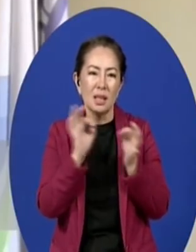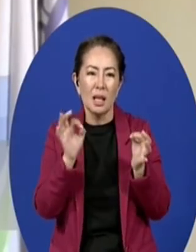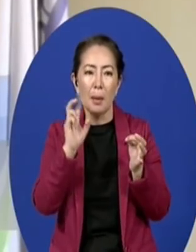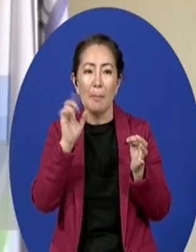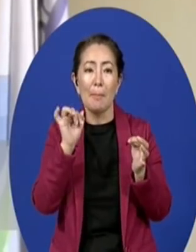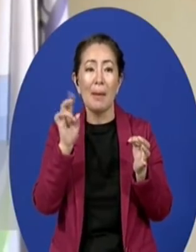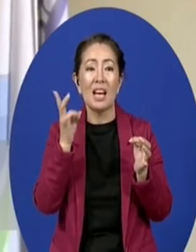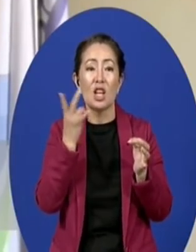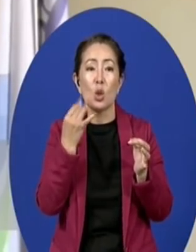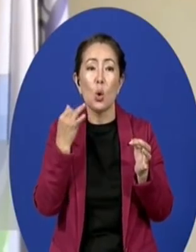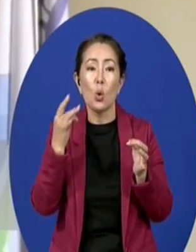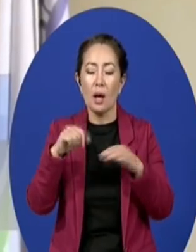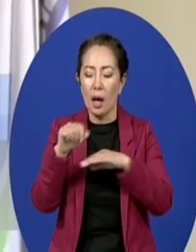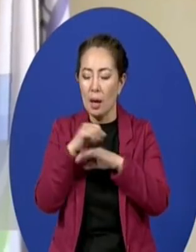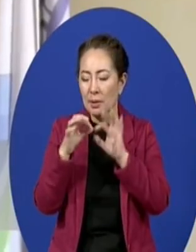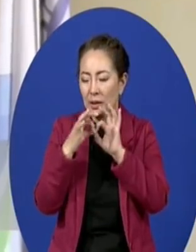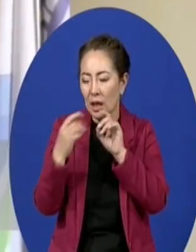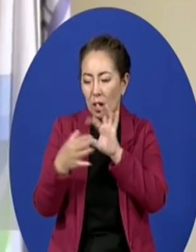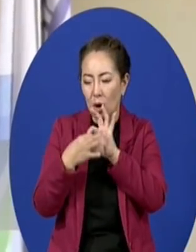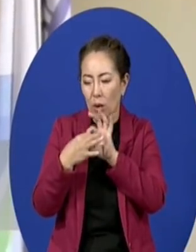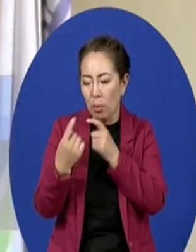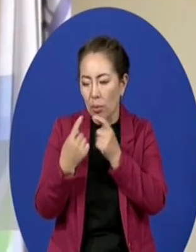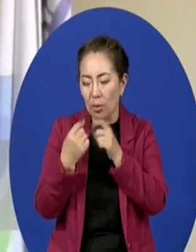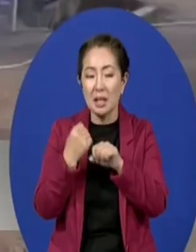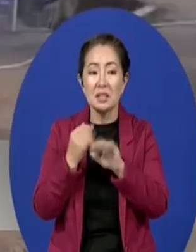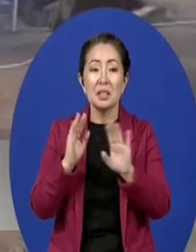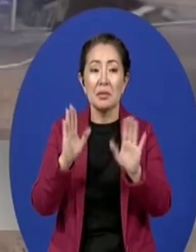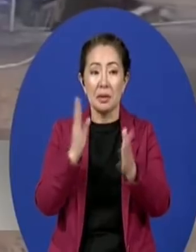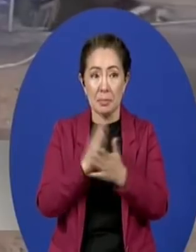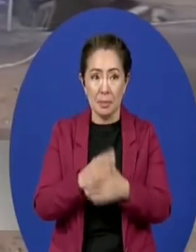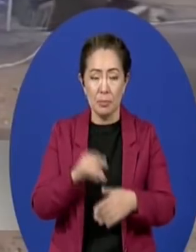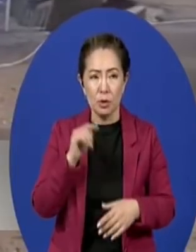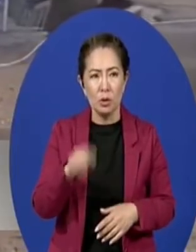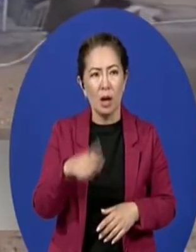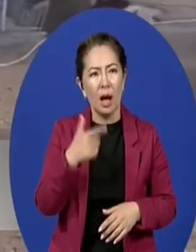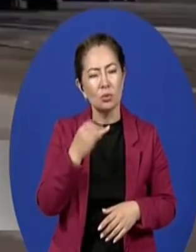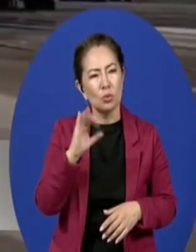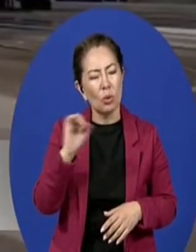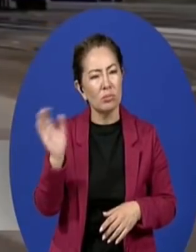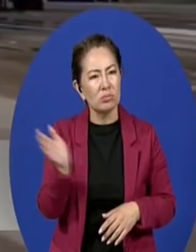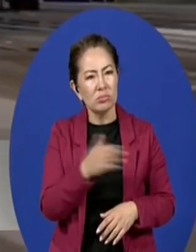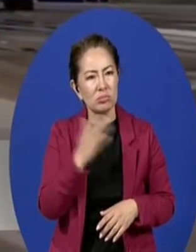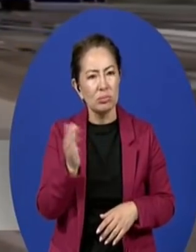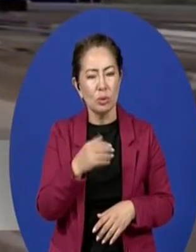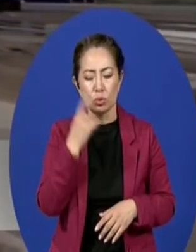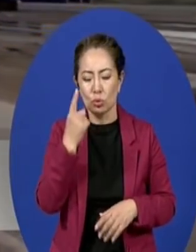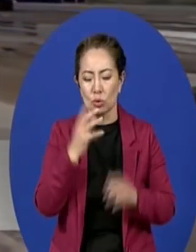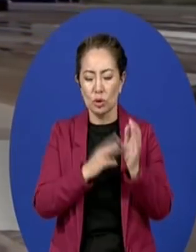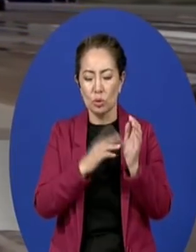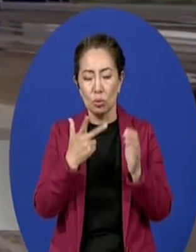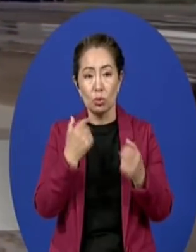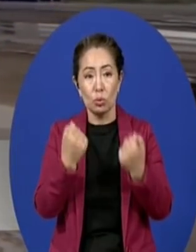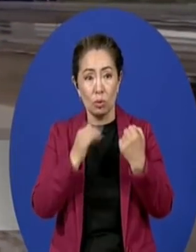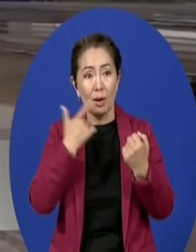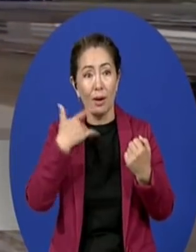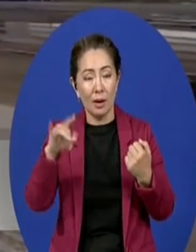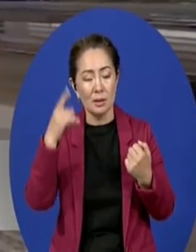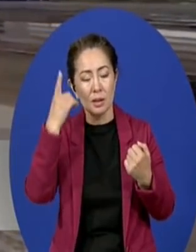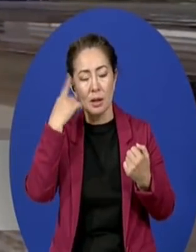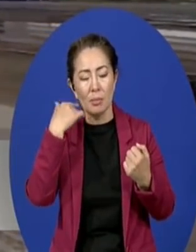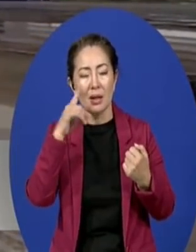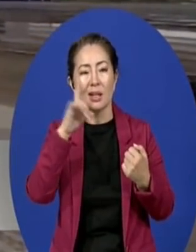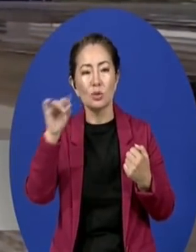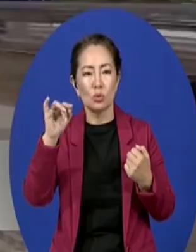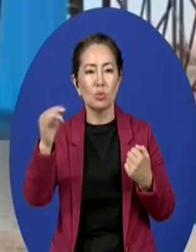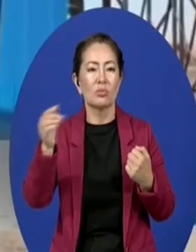Баянуур аймагтайгаа нарийн холбогдож ажиллаж байна. Өнөөдөр гашин сухад бомтоор 193 жолооч, маргааш 100 гаруй жолооч урт